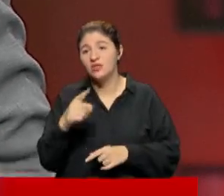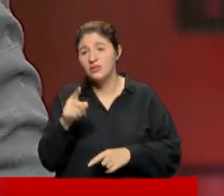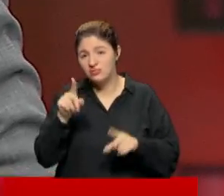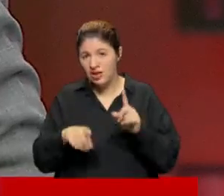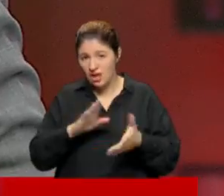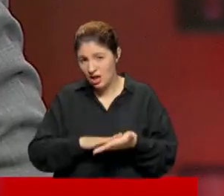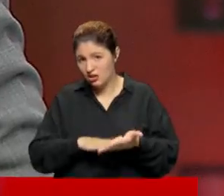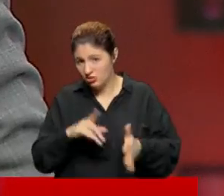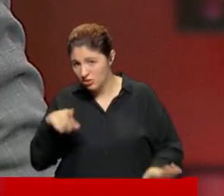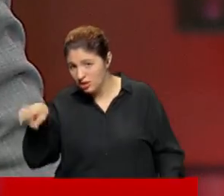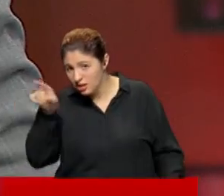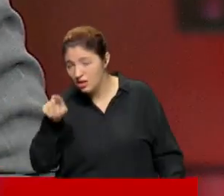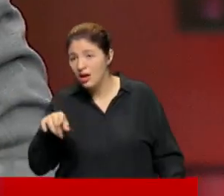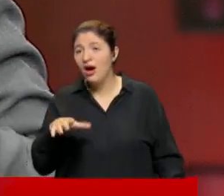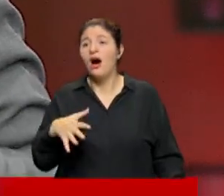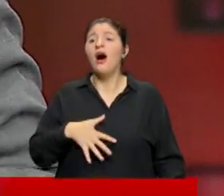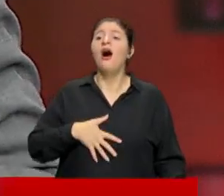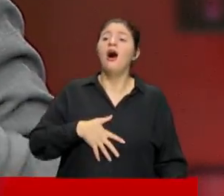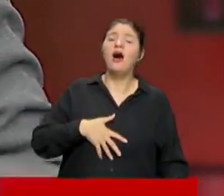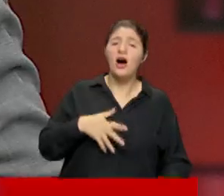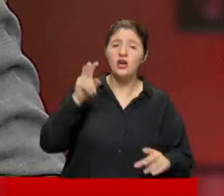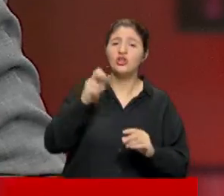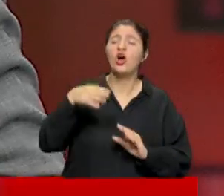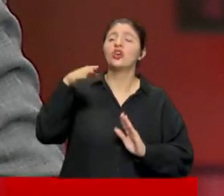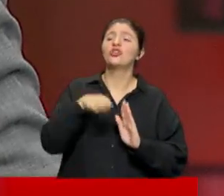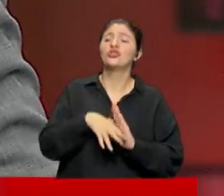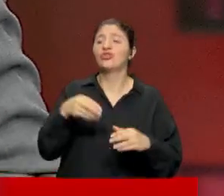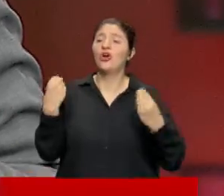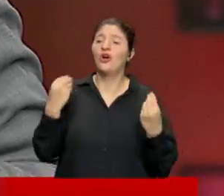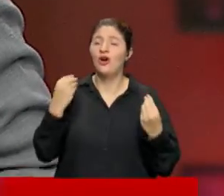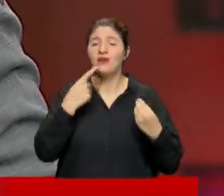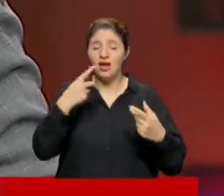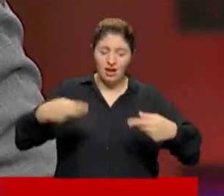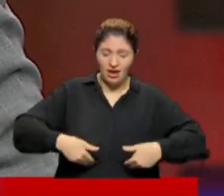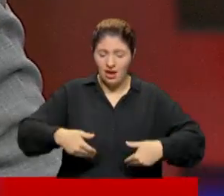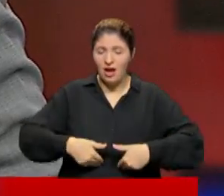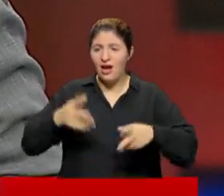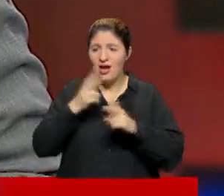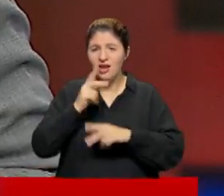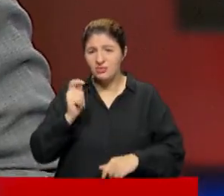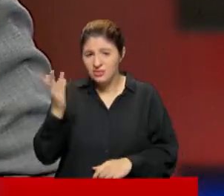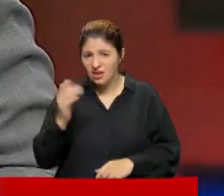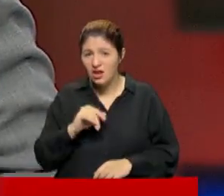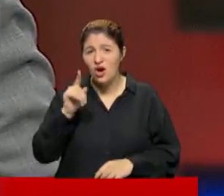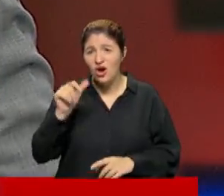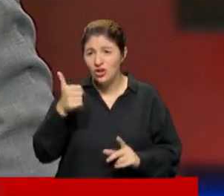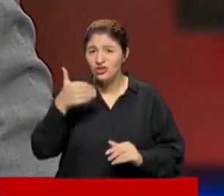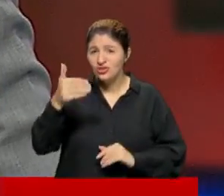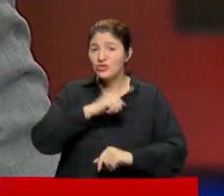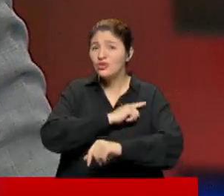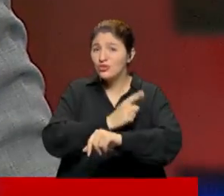bazı arkadaşlar ha ha ha dolar düştü diye Kahkahalar attılar o gün